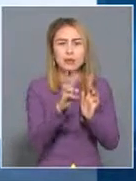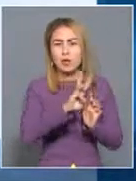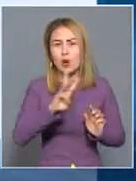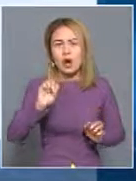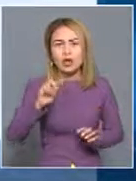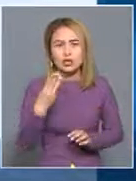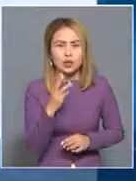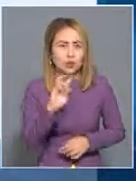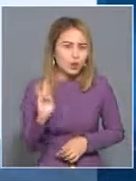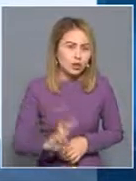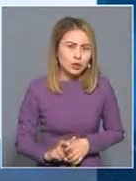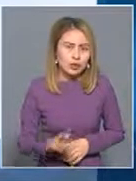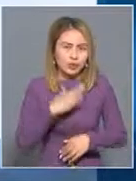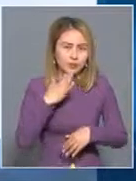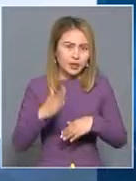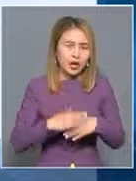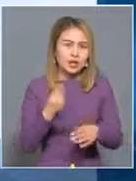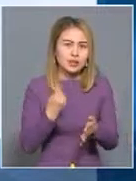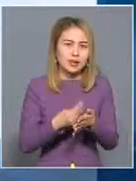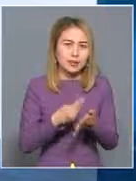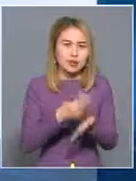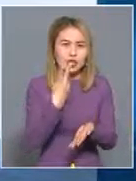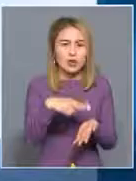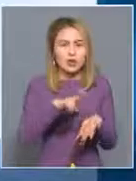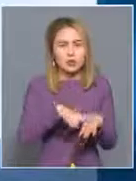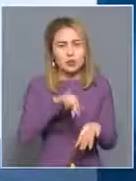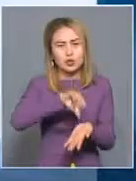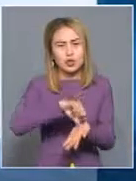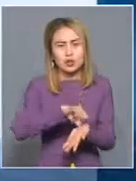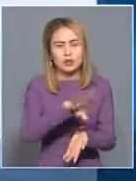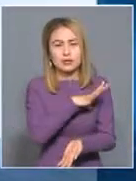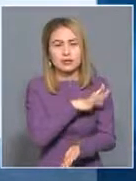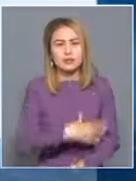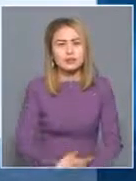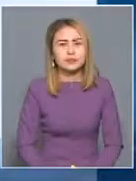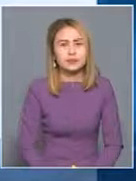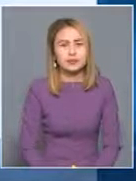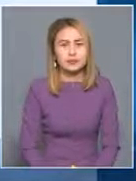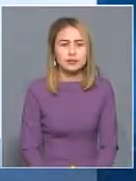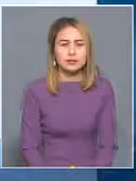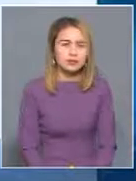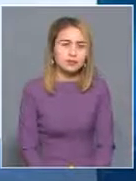182 миллион ақш долларына жуықтады. Оған қаржы нарығының 27 мүшесі қатысты.